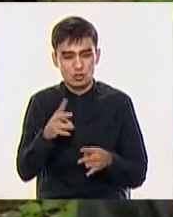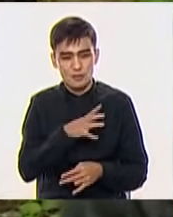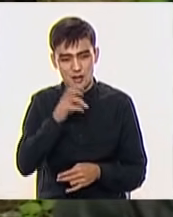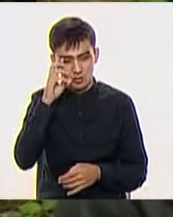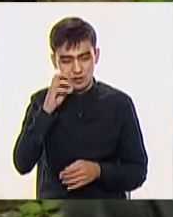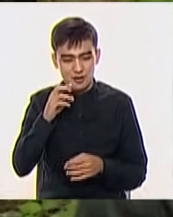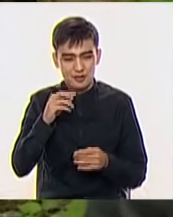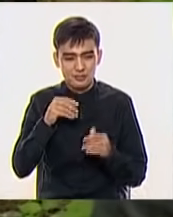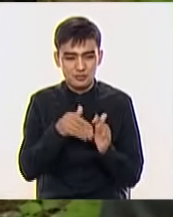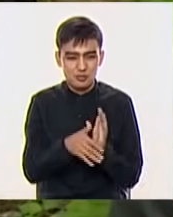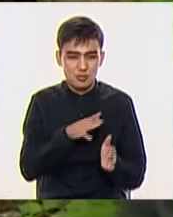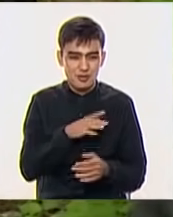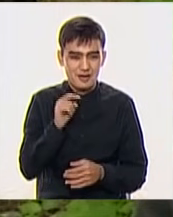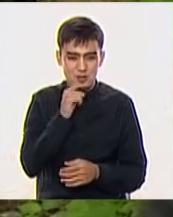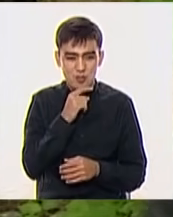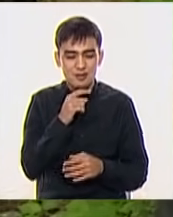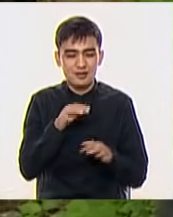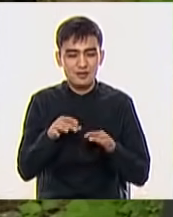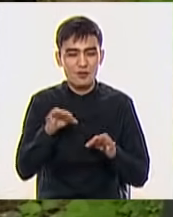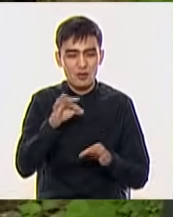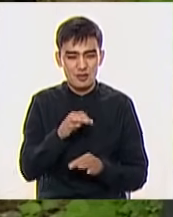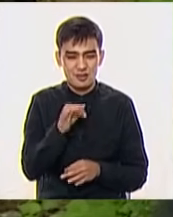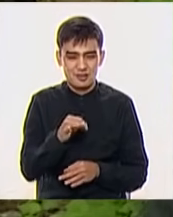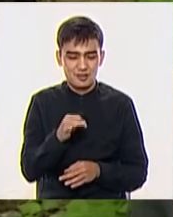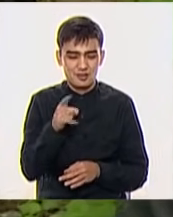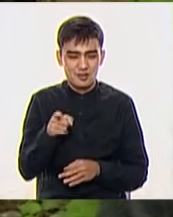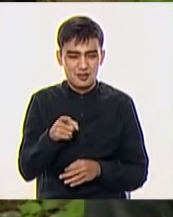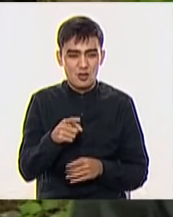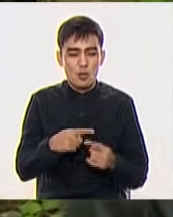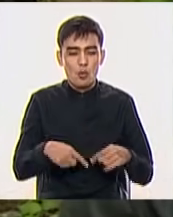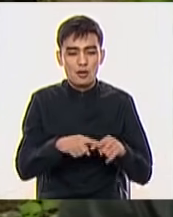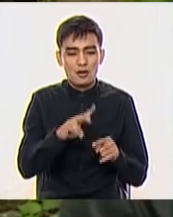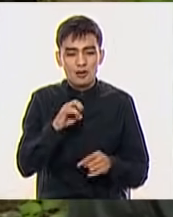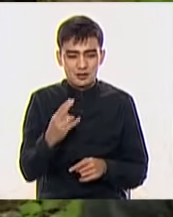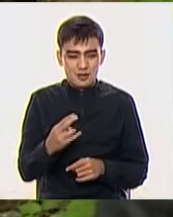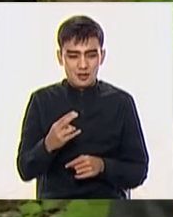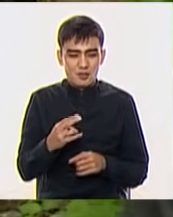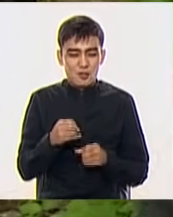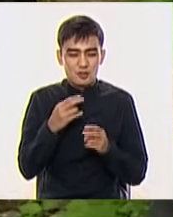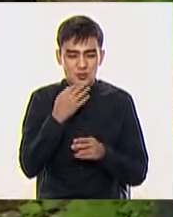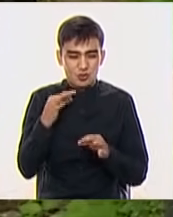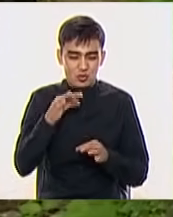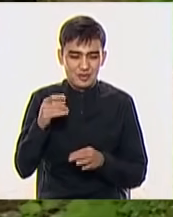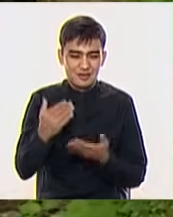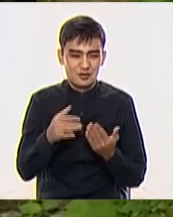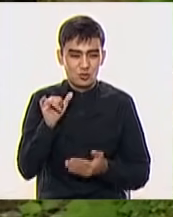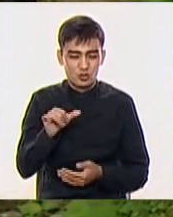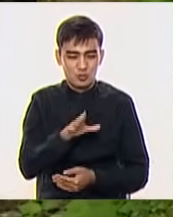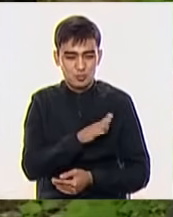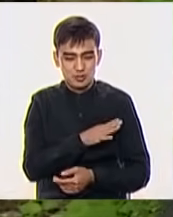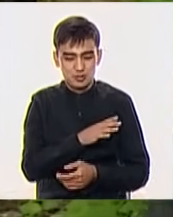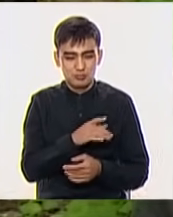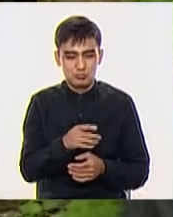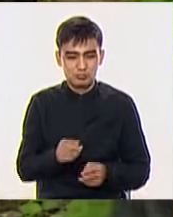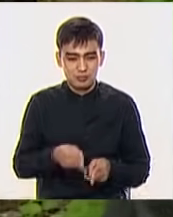служба экономического расследования. То есть это не компетенция органов национальной безопасности. И если у них было